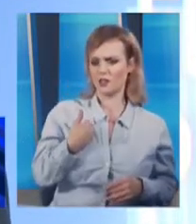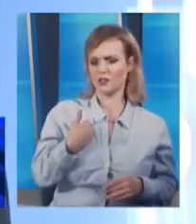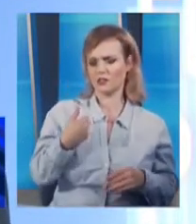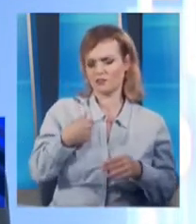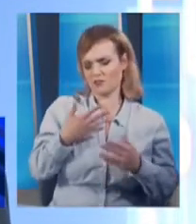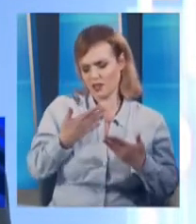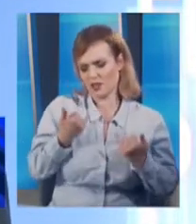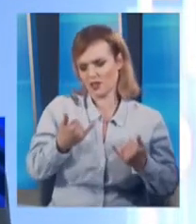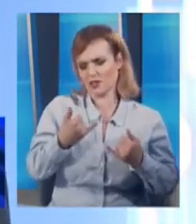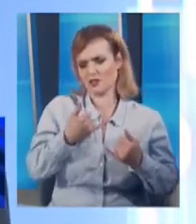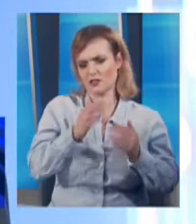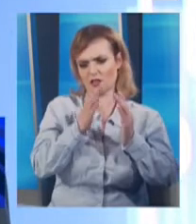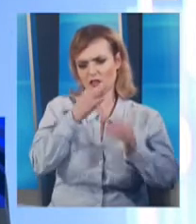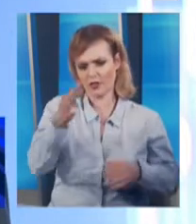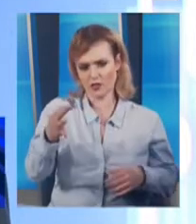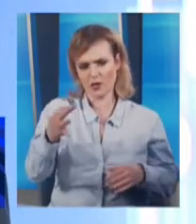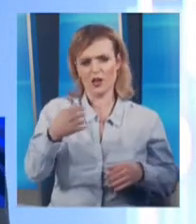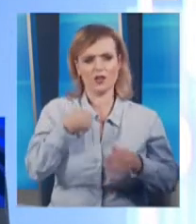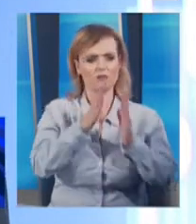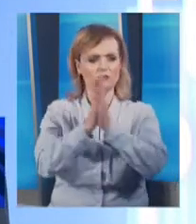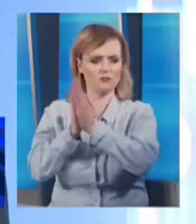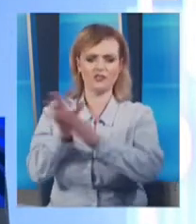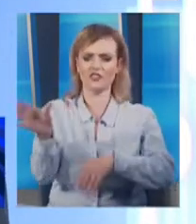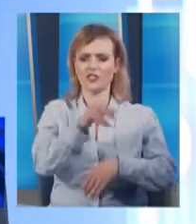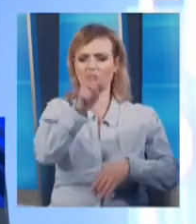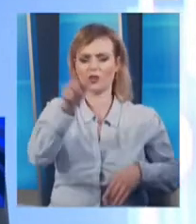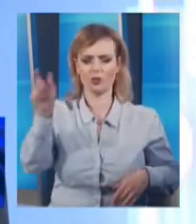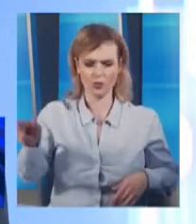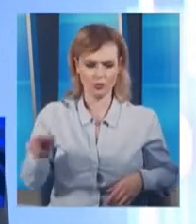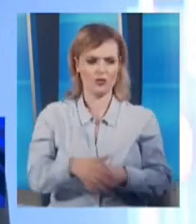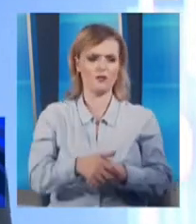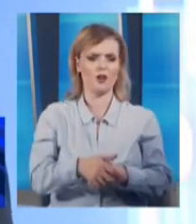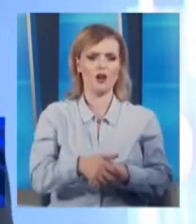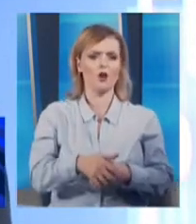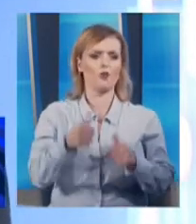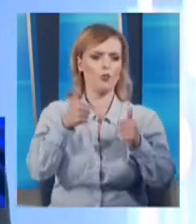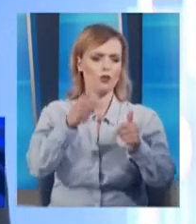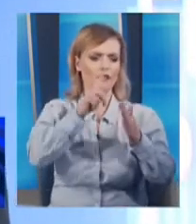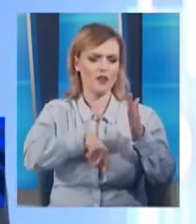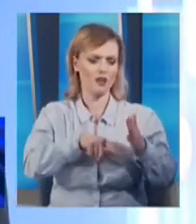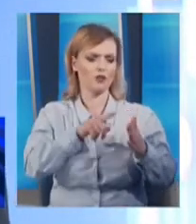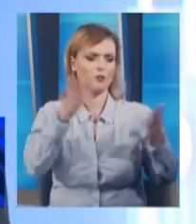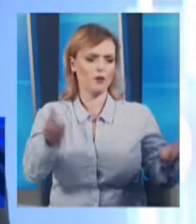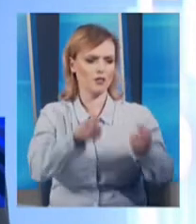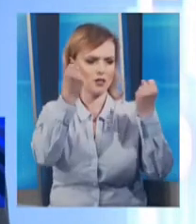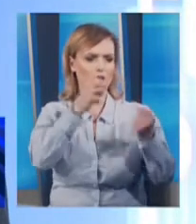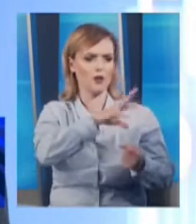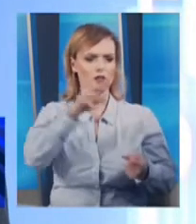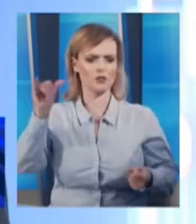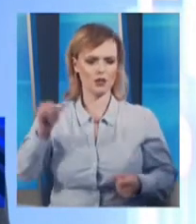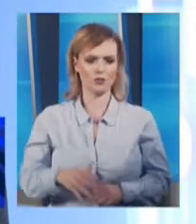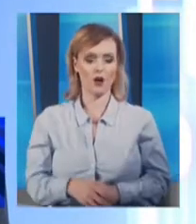să îndemnăm toți oamenii să, de bună credință să o sprijine pe doamna Sandu. Iar candidatul care